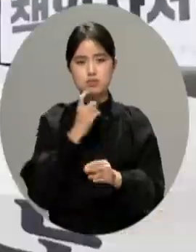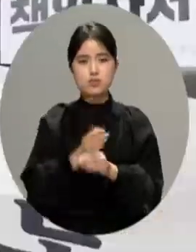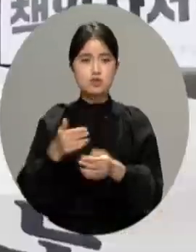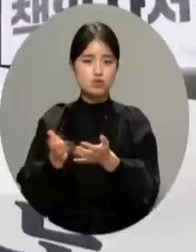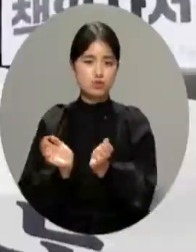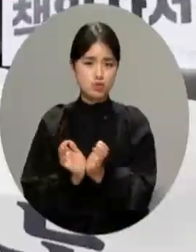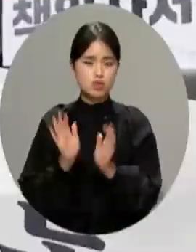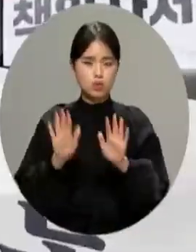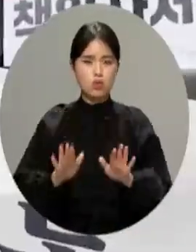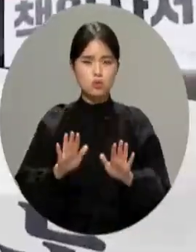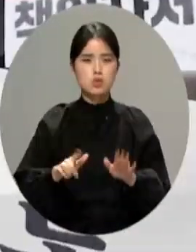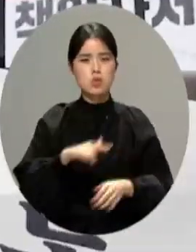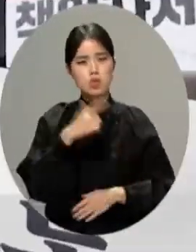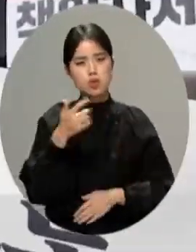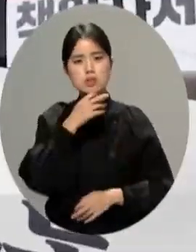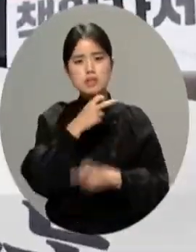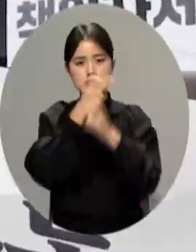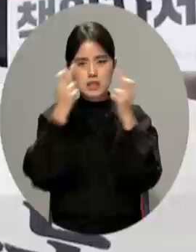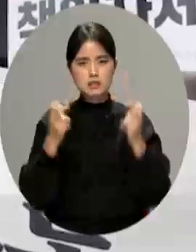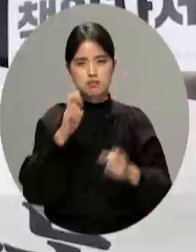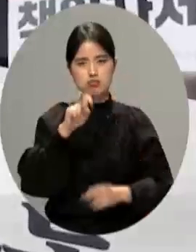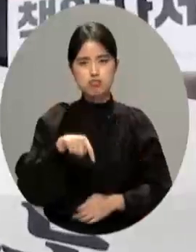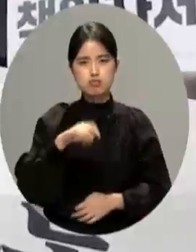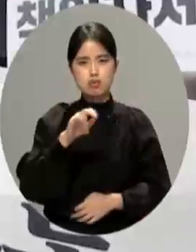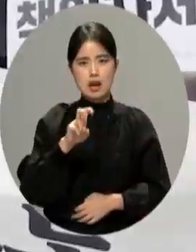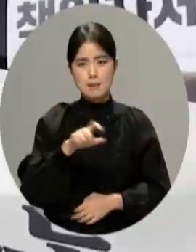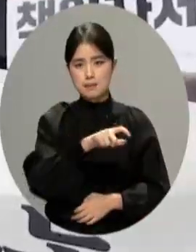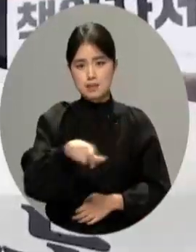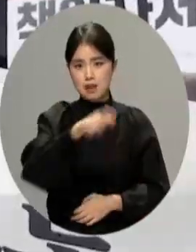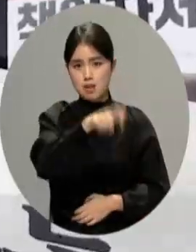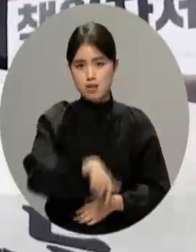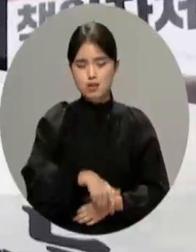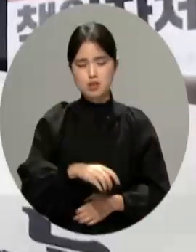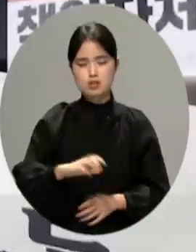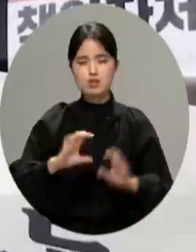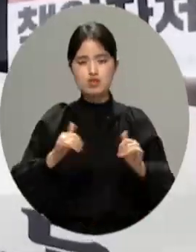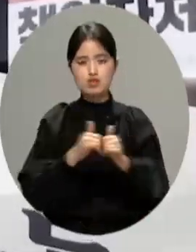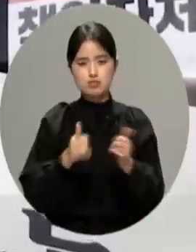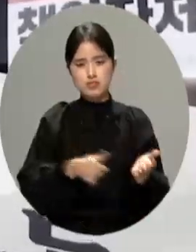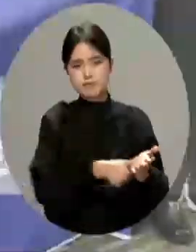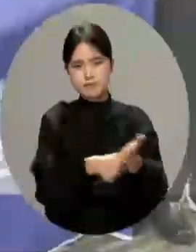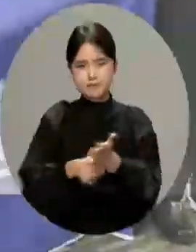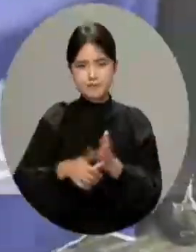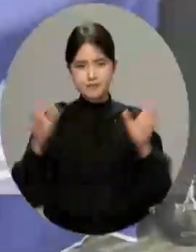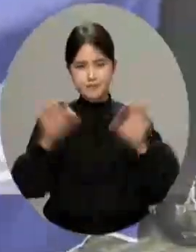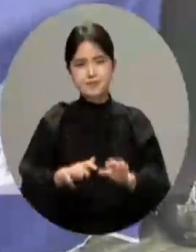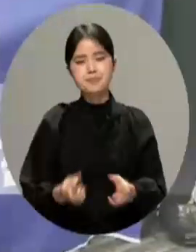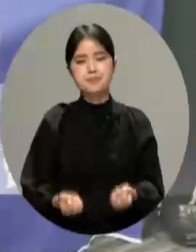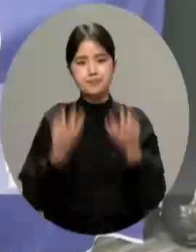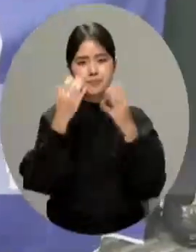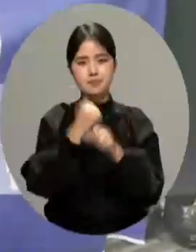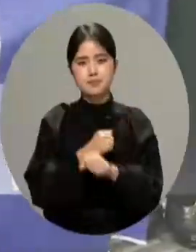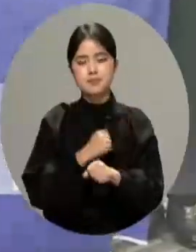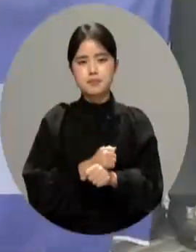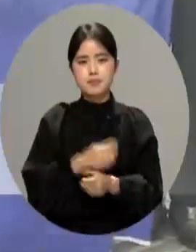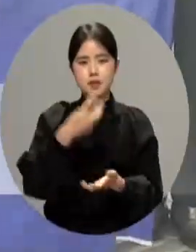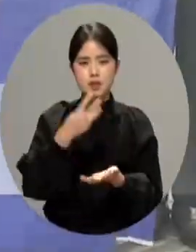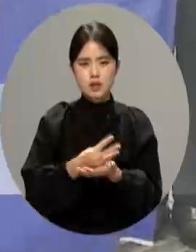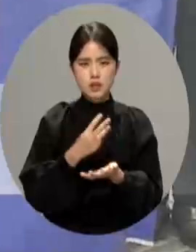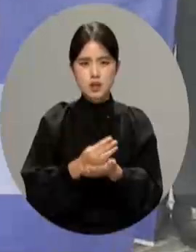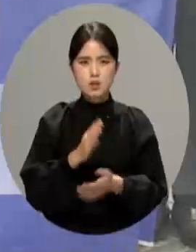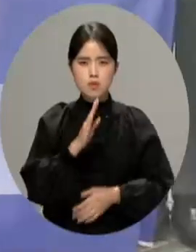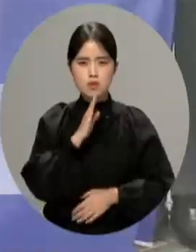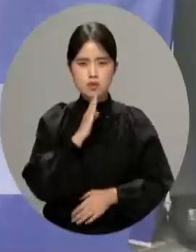전북도당은 오늘 오후 익산시 무학로 사거리에서 범국민 서명운동 발대식을 갖고 이태원 참사의